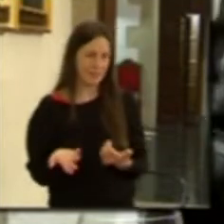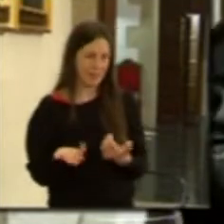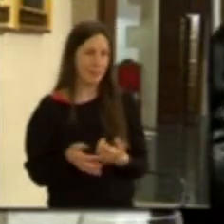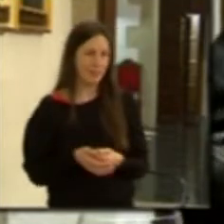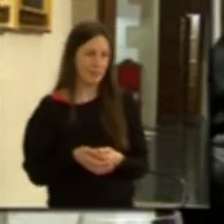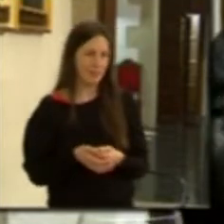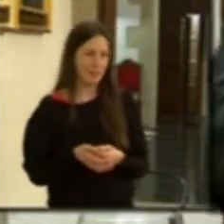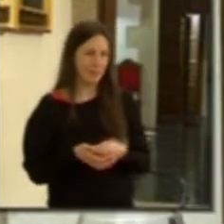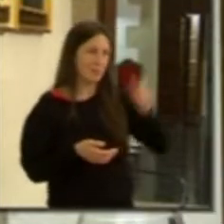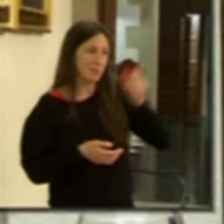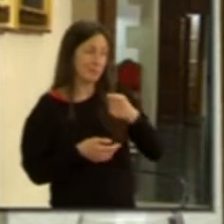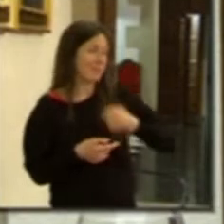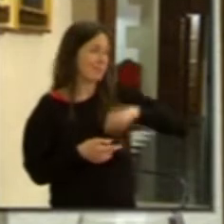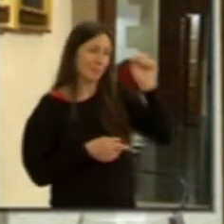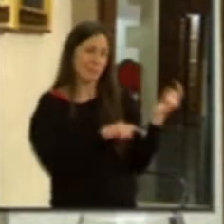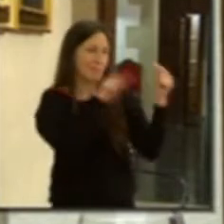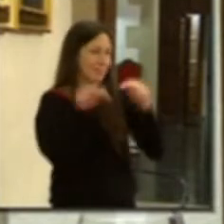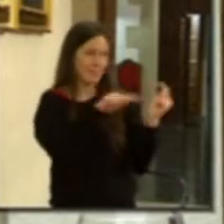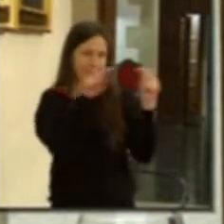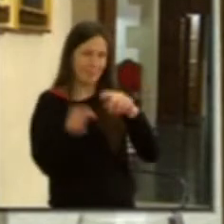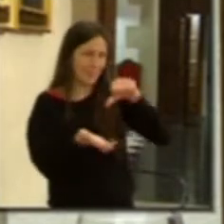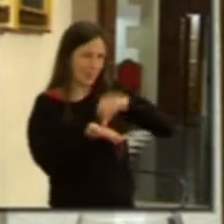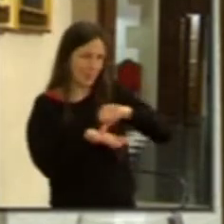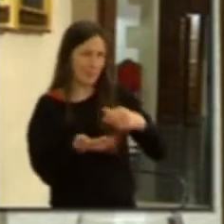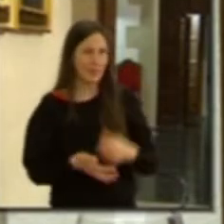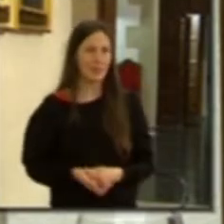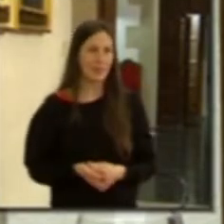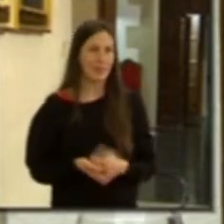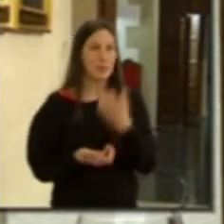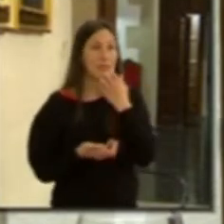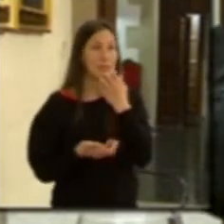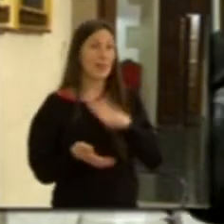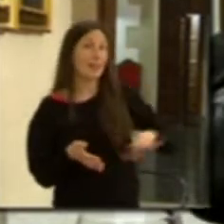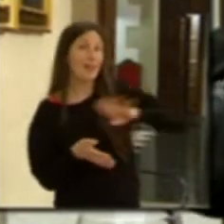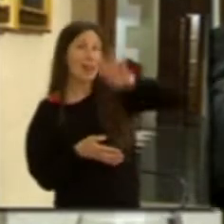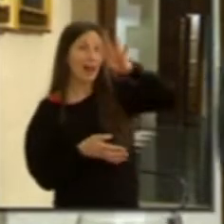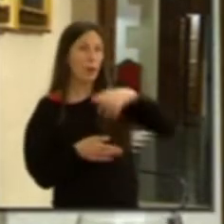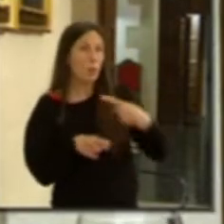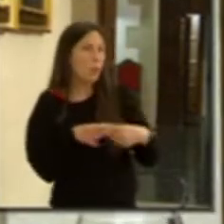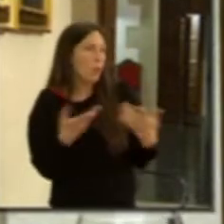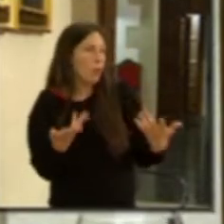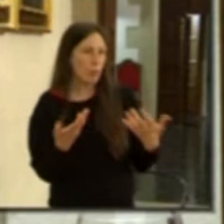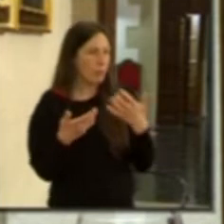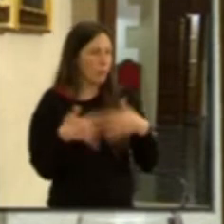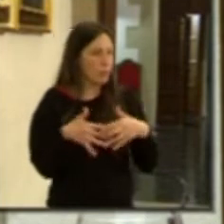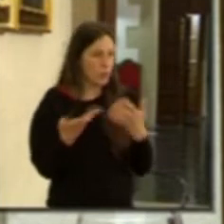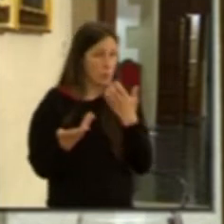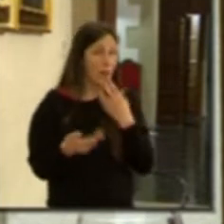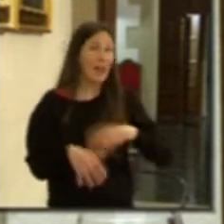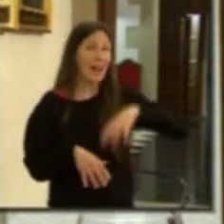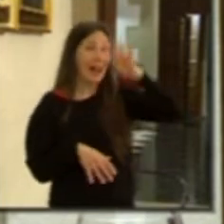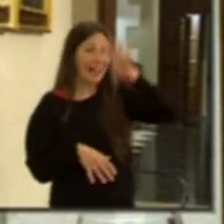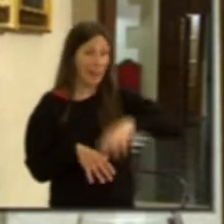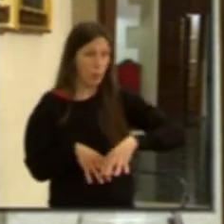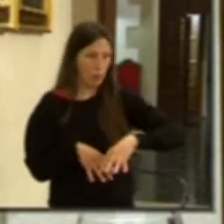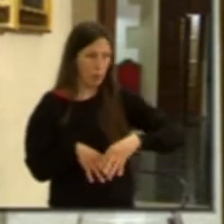va cap a les ciutats. Quan pensem en Catalunya, direm, i això com funciona aquí? Doncs a Catalunya el fenomen urbà és realment